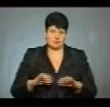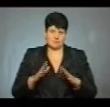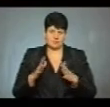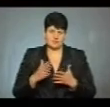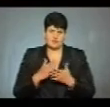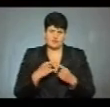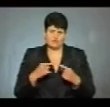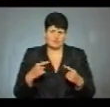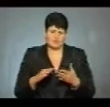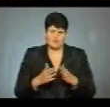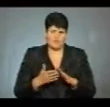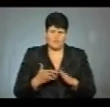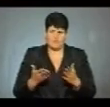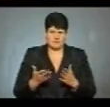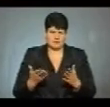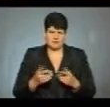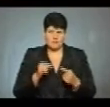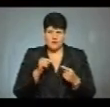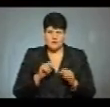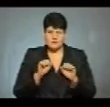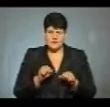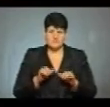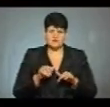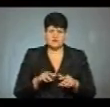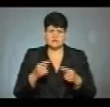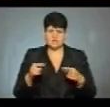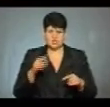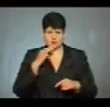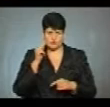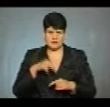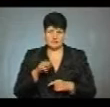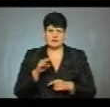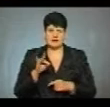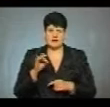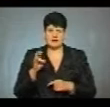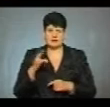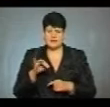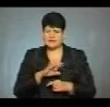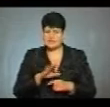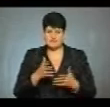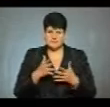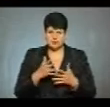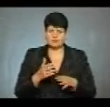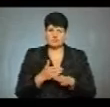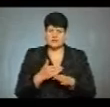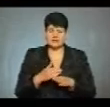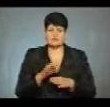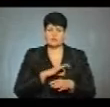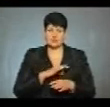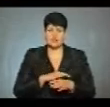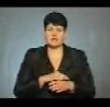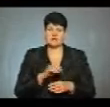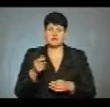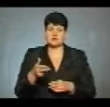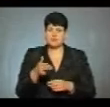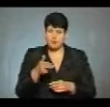наявністю будь-якихось домовленостей щодо протиправних дій із іншим обвинуваченим Тарандехом. не визнаю вини в частині застосування та використання зброї,